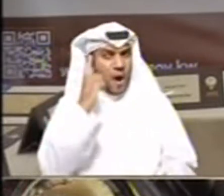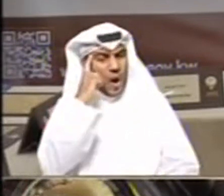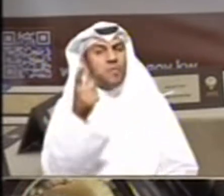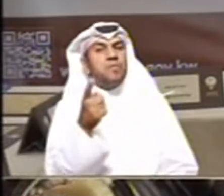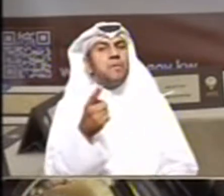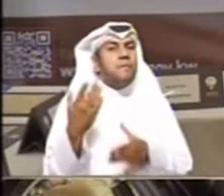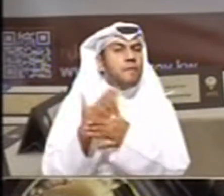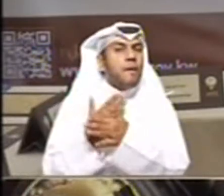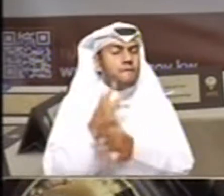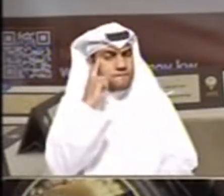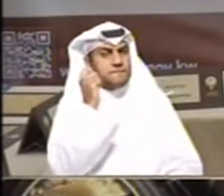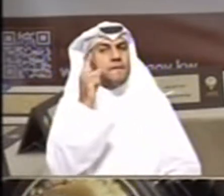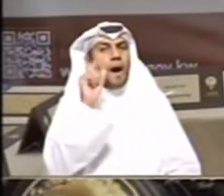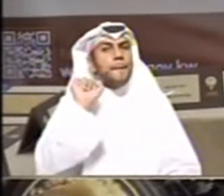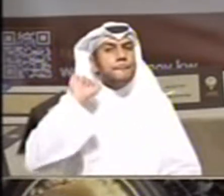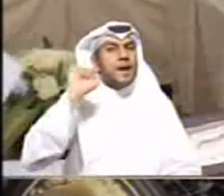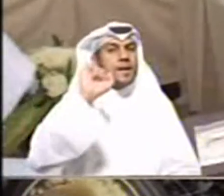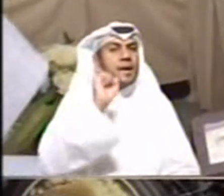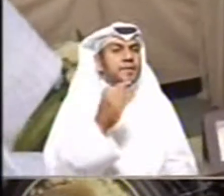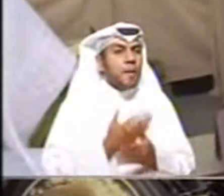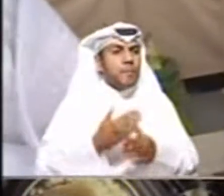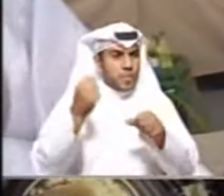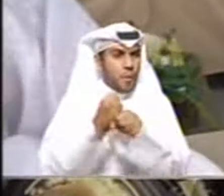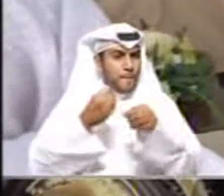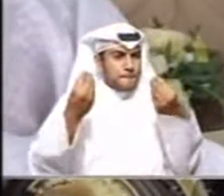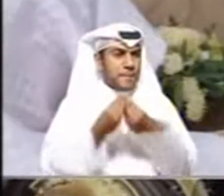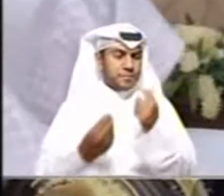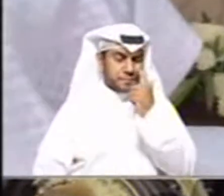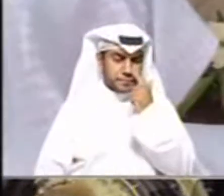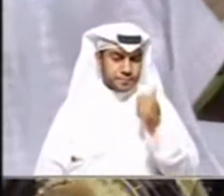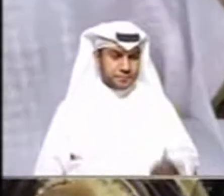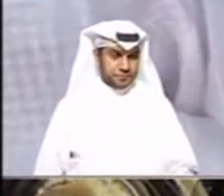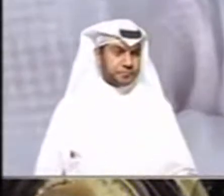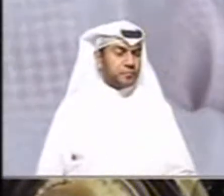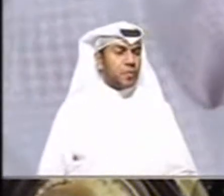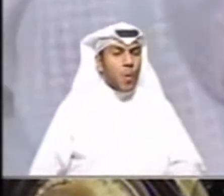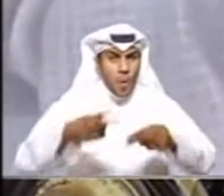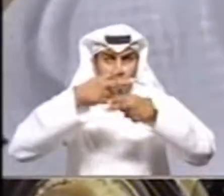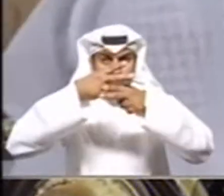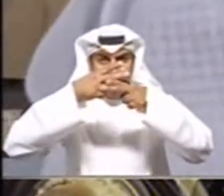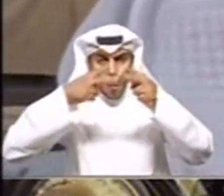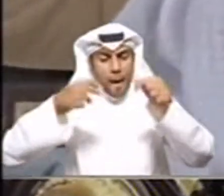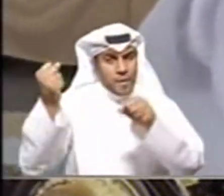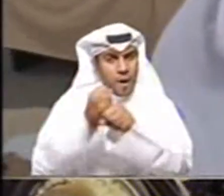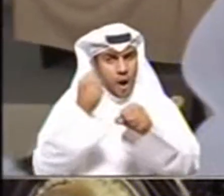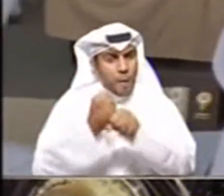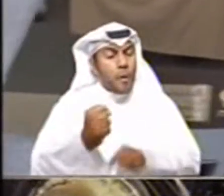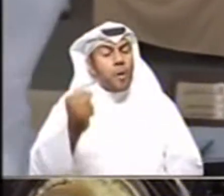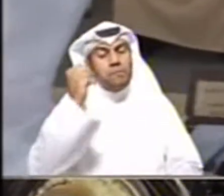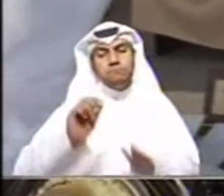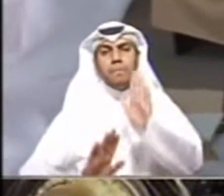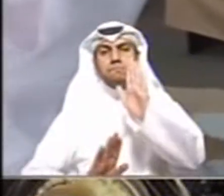تجربة تدريبهم تدريب نوعي مقترن بالتوظيف. جهود كبيرة تقوم بها دولة الكويت متمثلة بأجهزتها